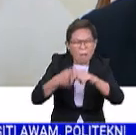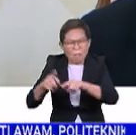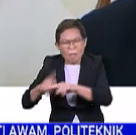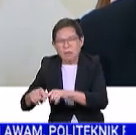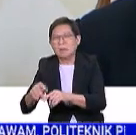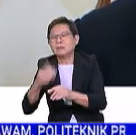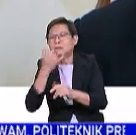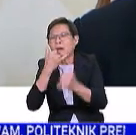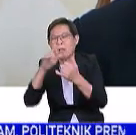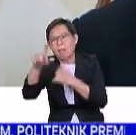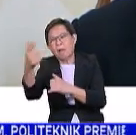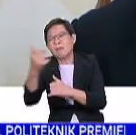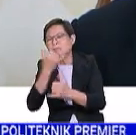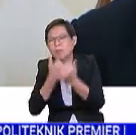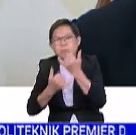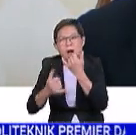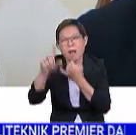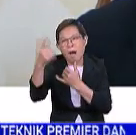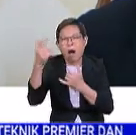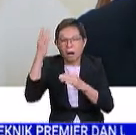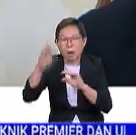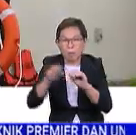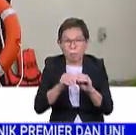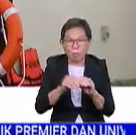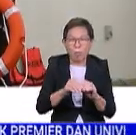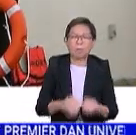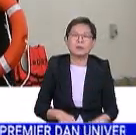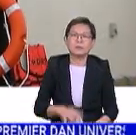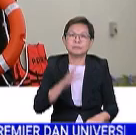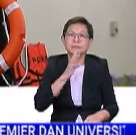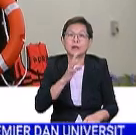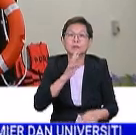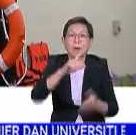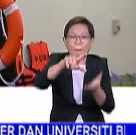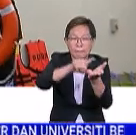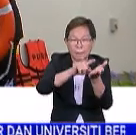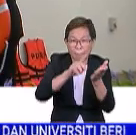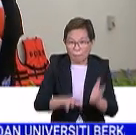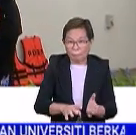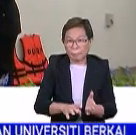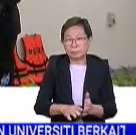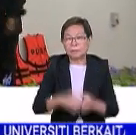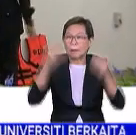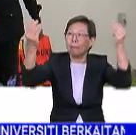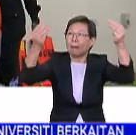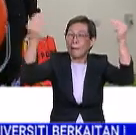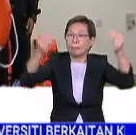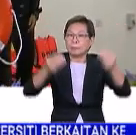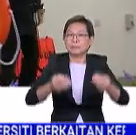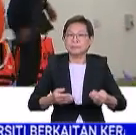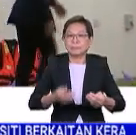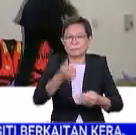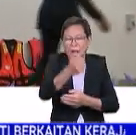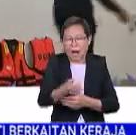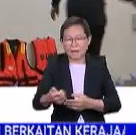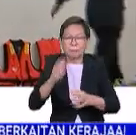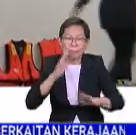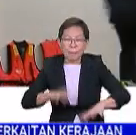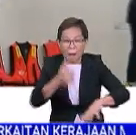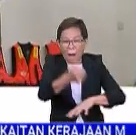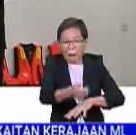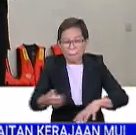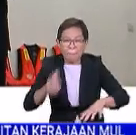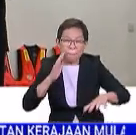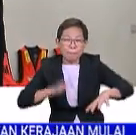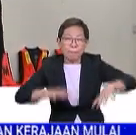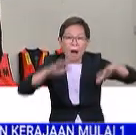meningkat. Bagaimana we are ready? Beliau bercakap kepada pemberita selepas majlis penyerahan peralatan banjir oleh